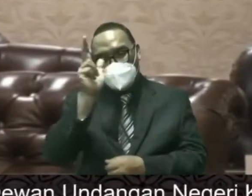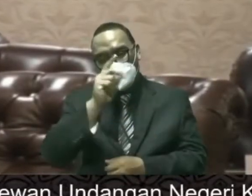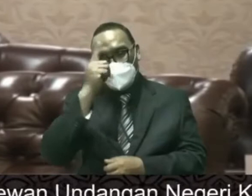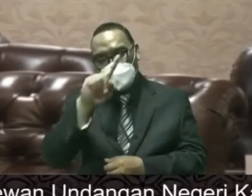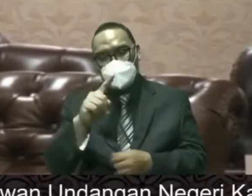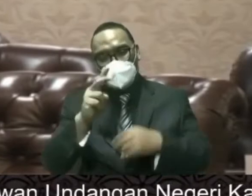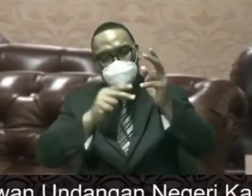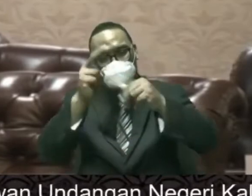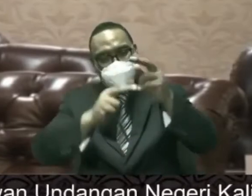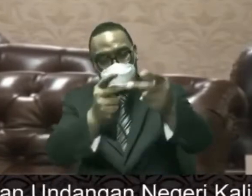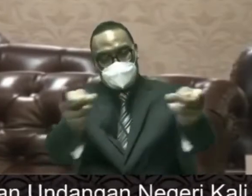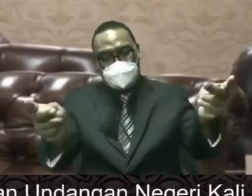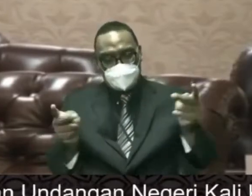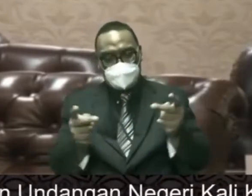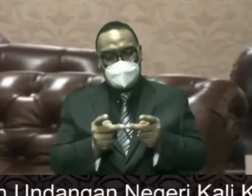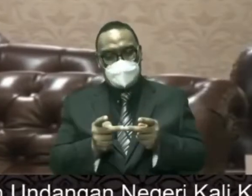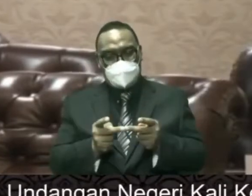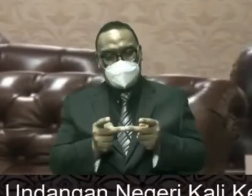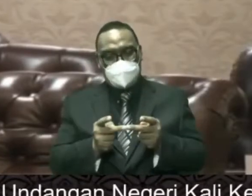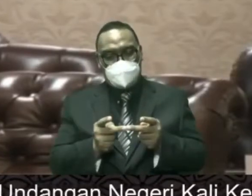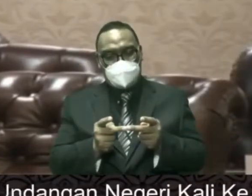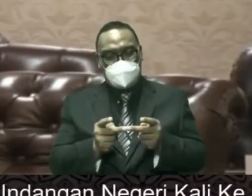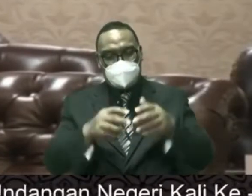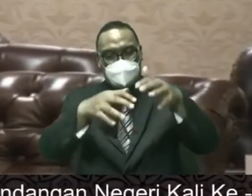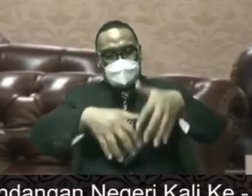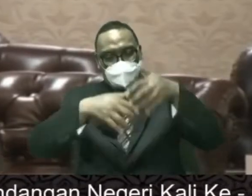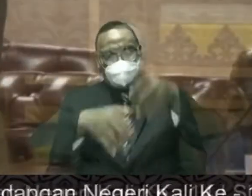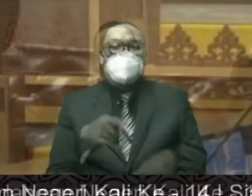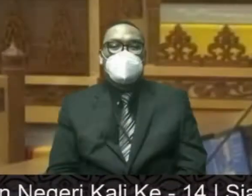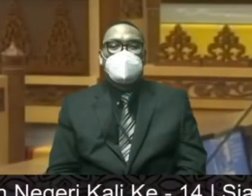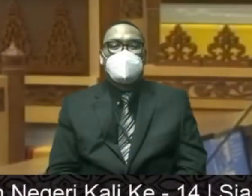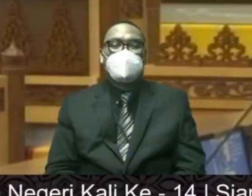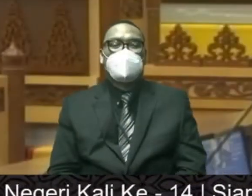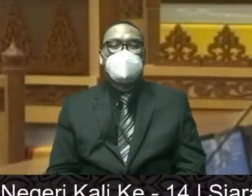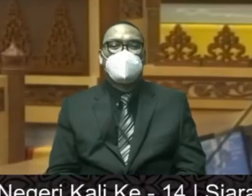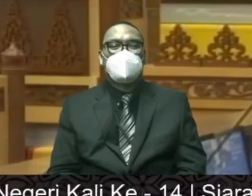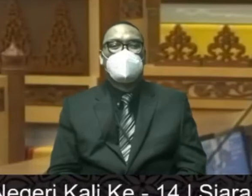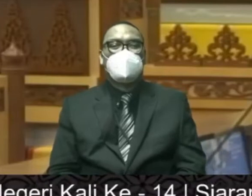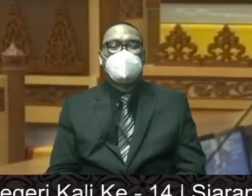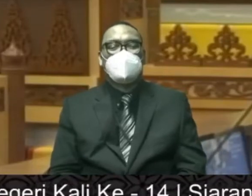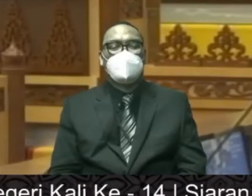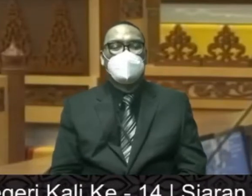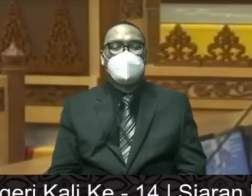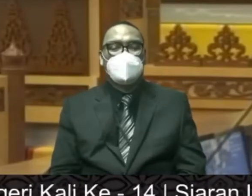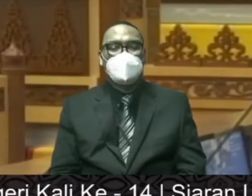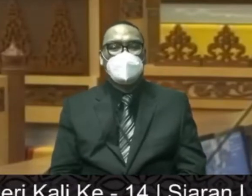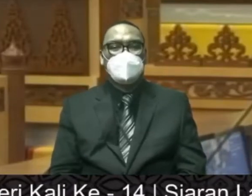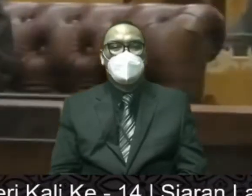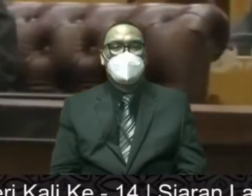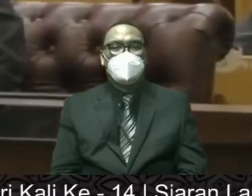kebun khususnya di kawasan Dusun please forward ada tuh yang dipertuan